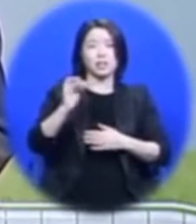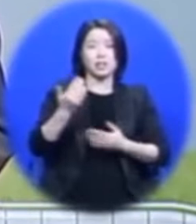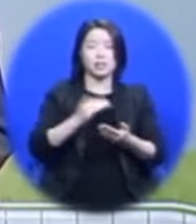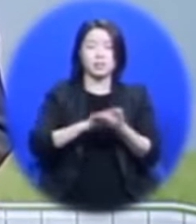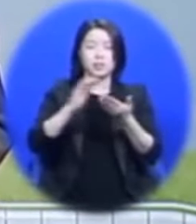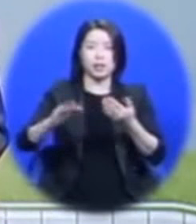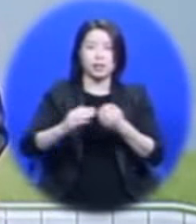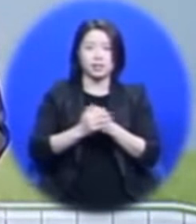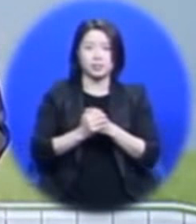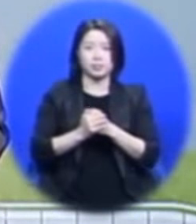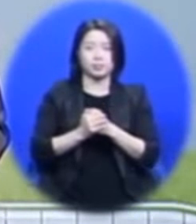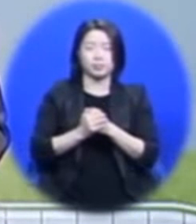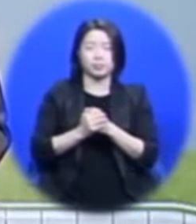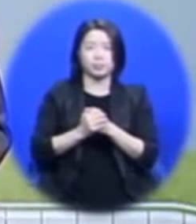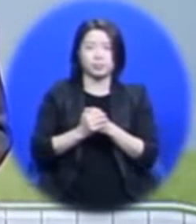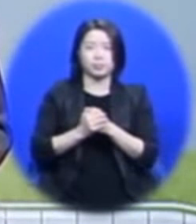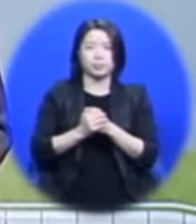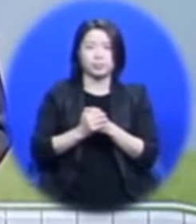것입니다.